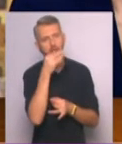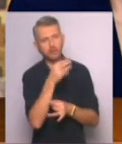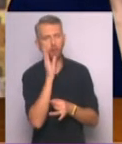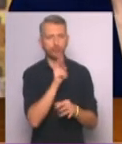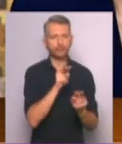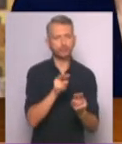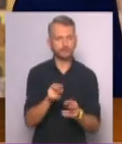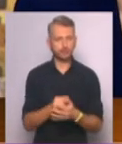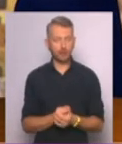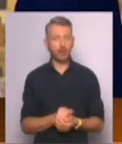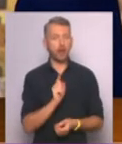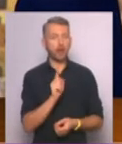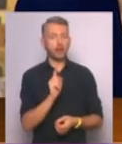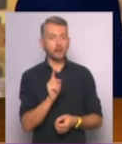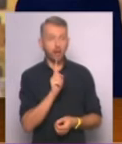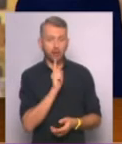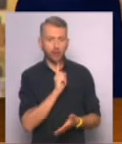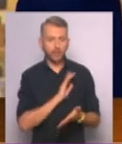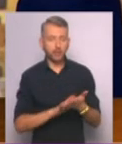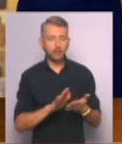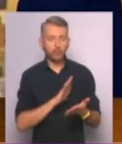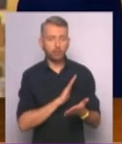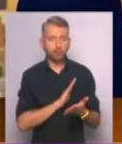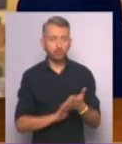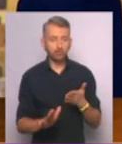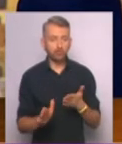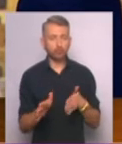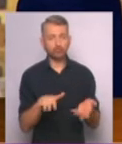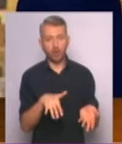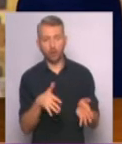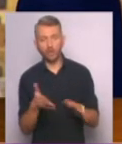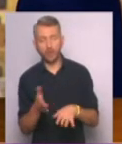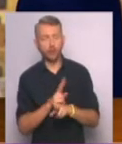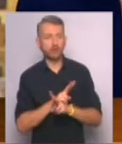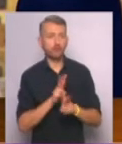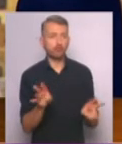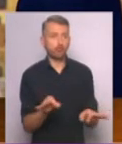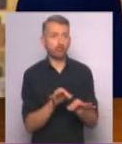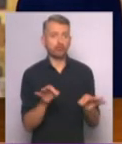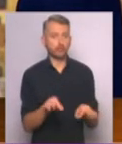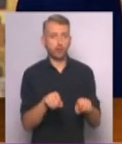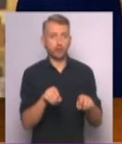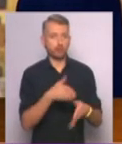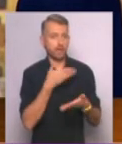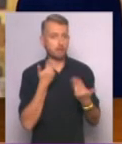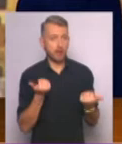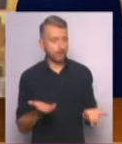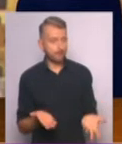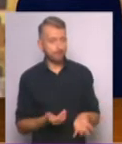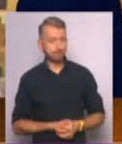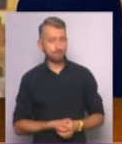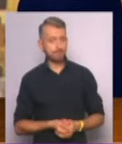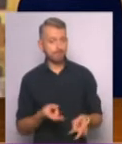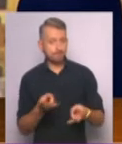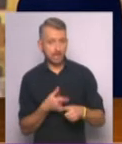Але йде тишком-нишком, шалком-валком, і ніхто ніяких рішень не приймає. Треба